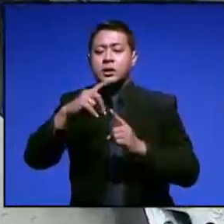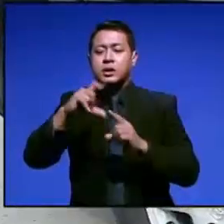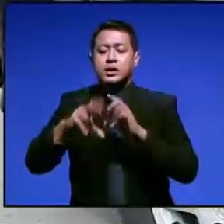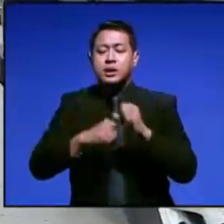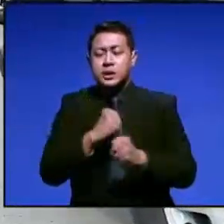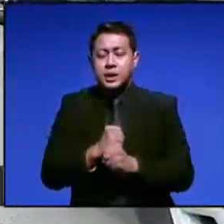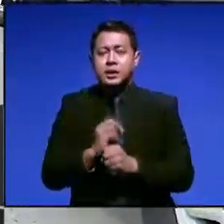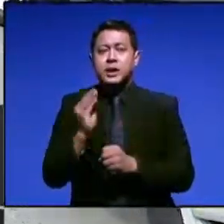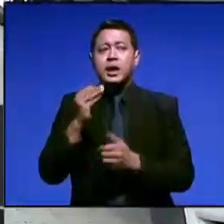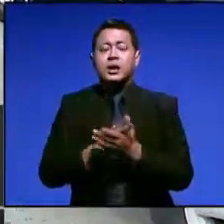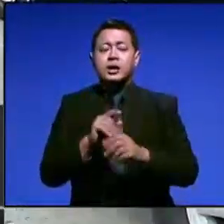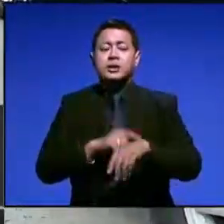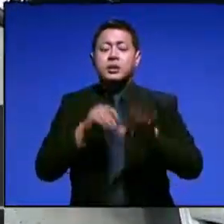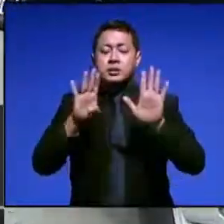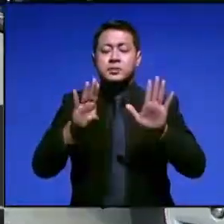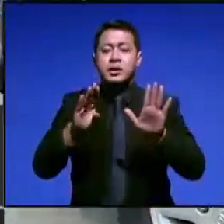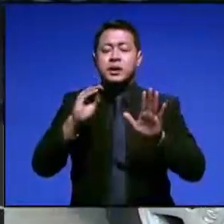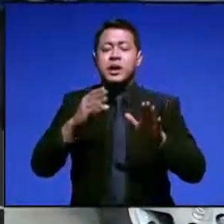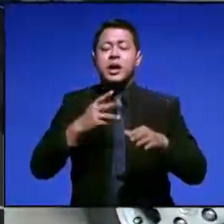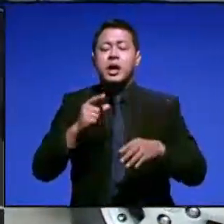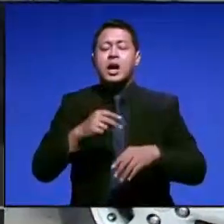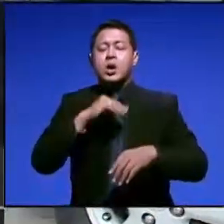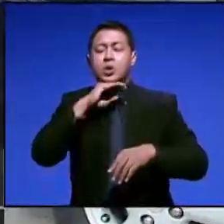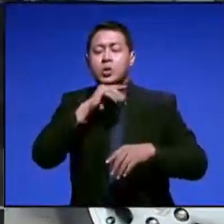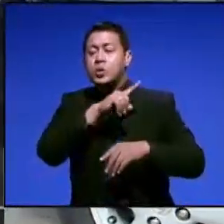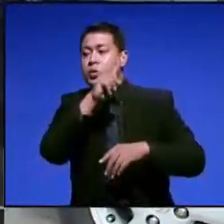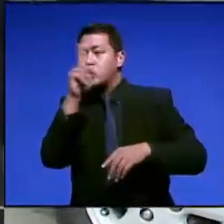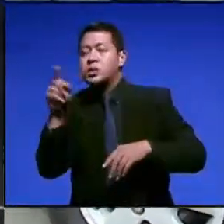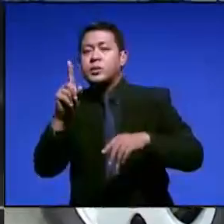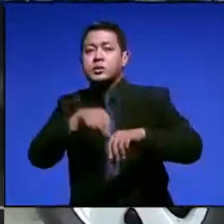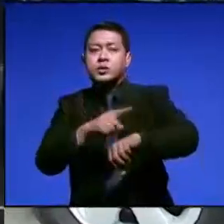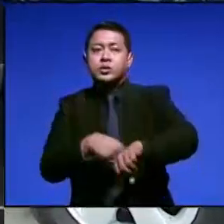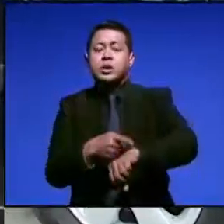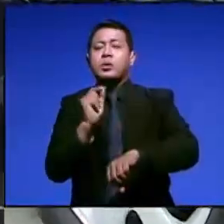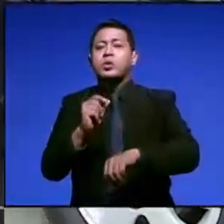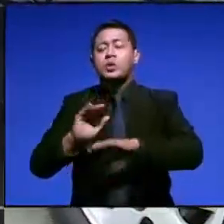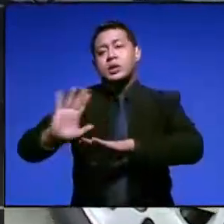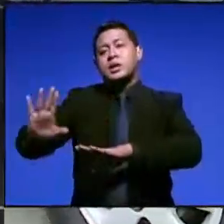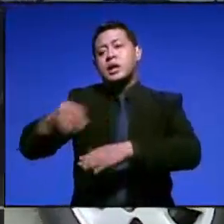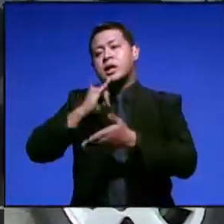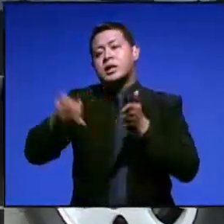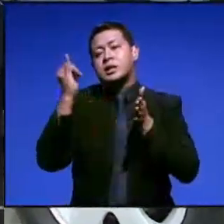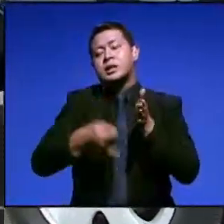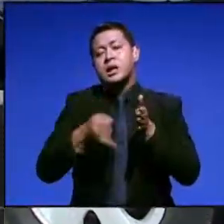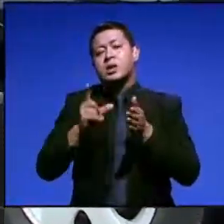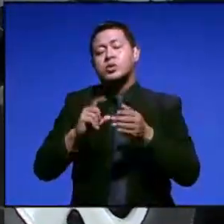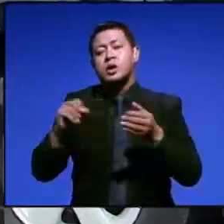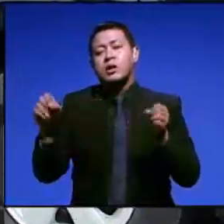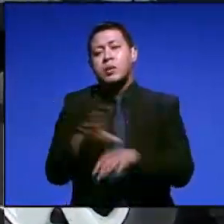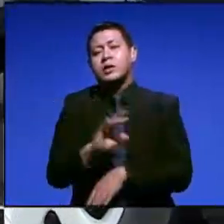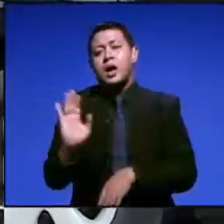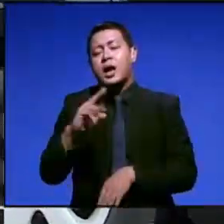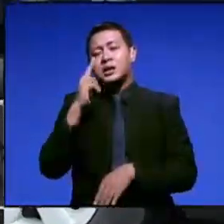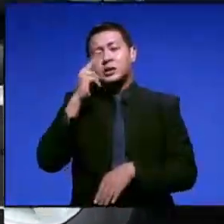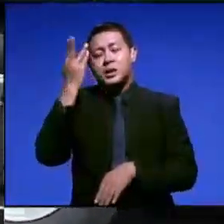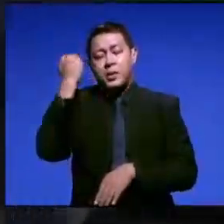masih jam 9 pagi, namun para pengemudi ini rela menunggu hingga 1 jam ke depan untuk menghindari tilang yang sudah berlaku Senin